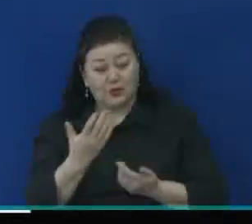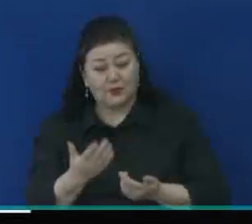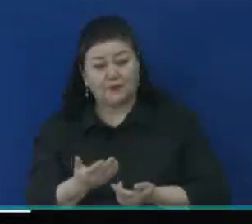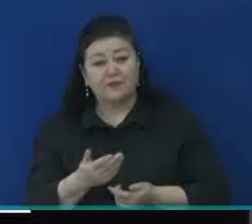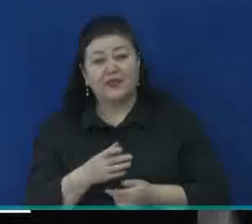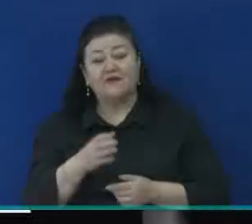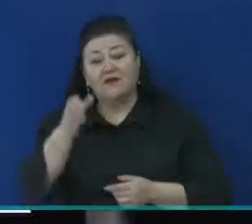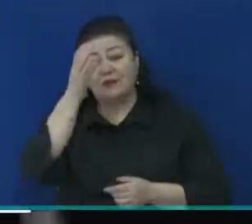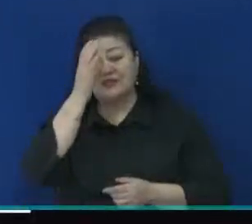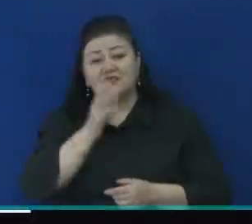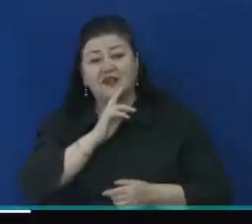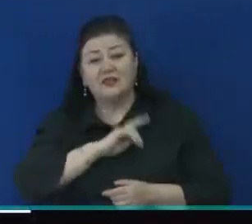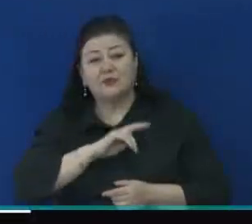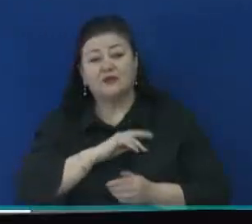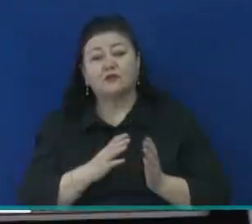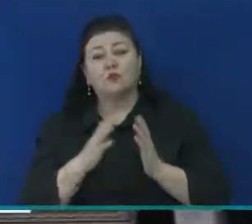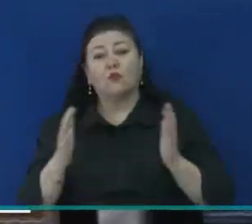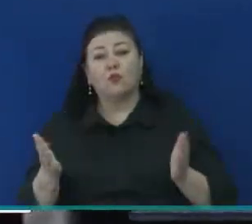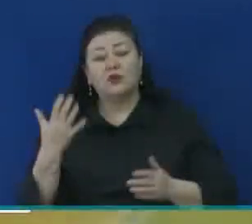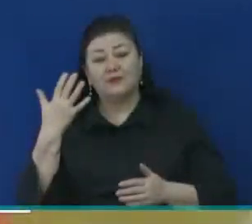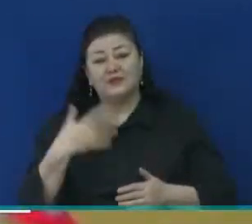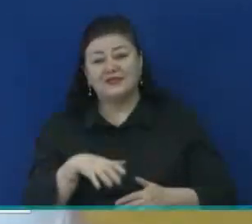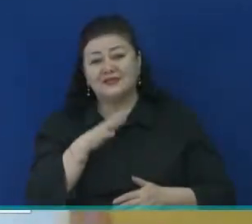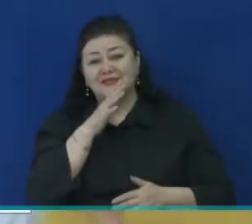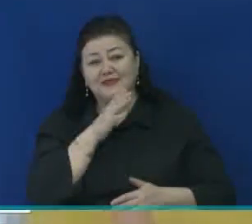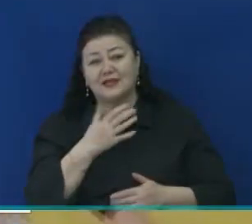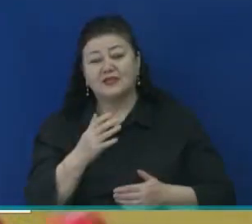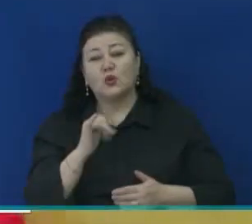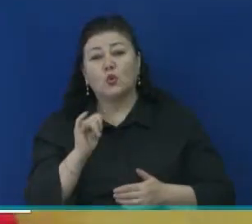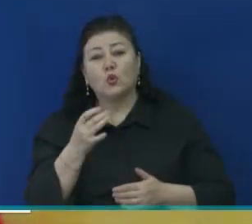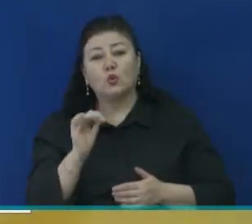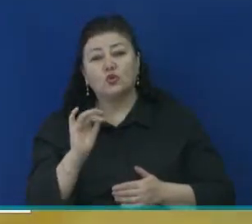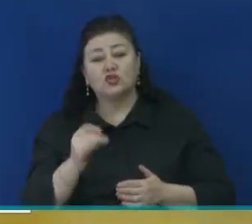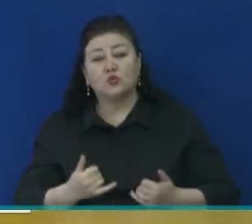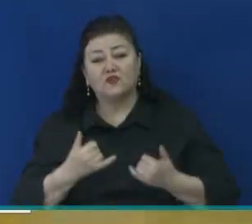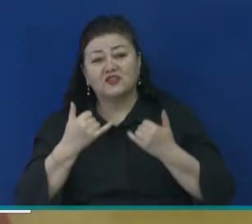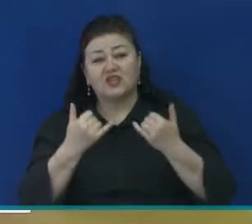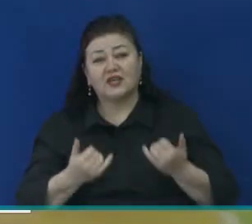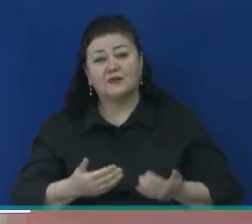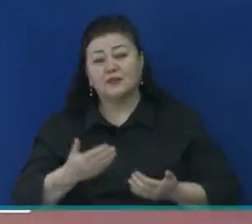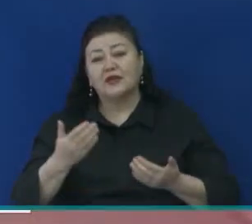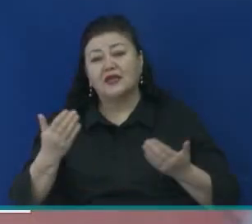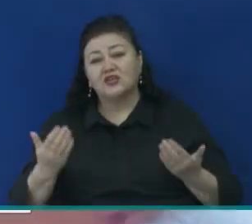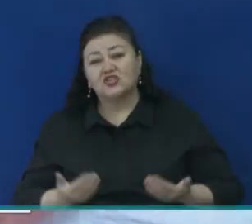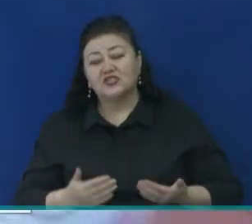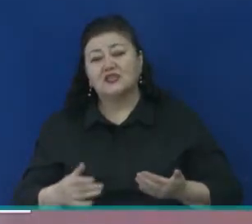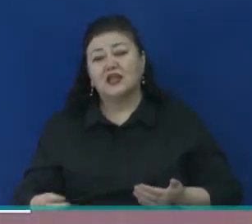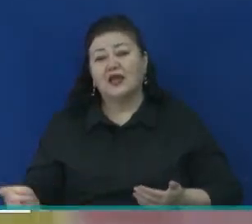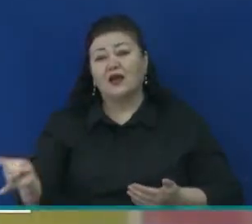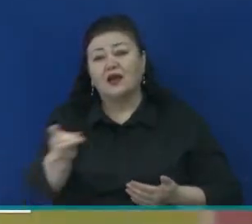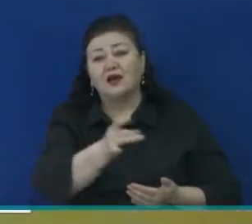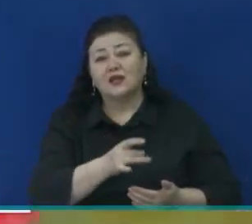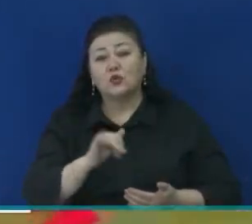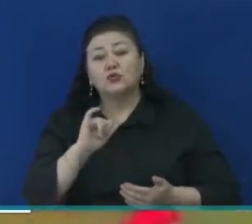Білім саласында 50 жылдық еңбек өтілі бар кәсіби маман Үржар ауданының құрметті азаматы. Шара қорытындысы бойынша